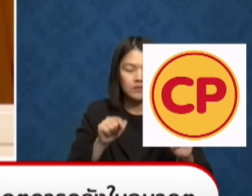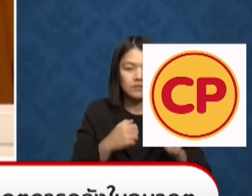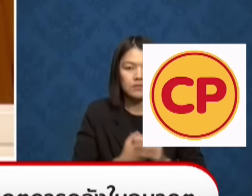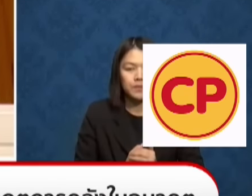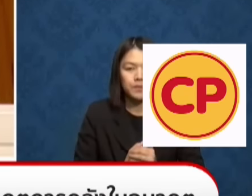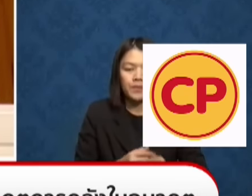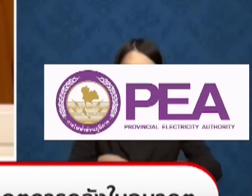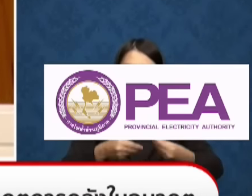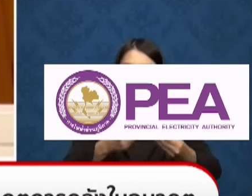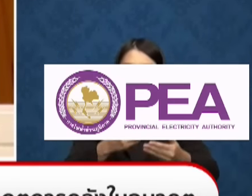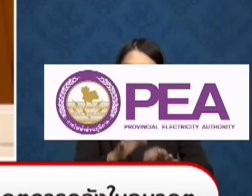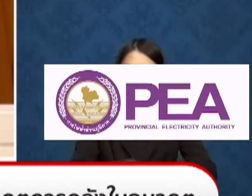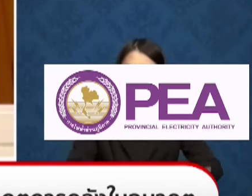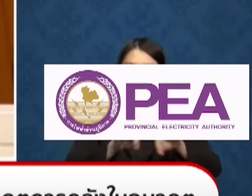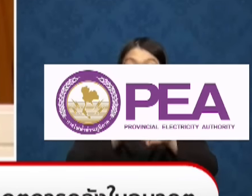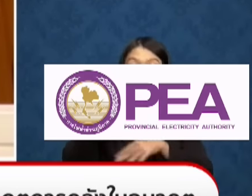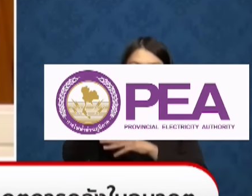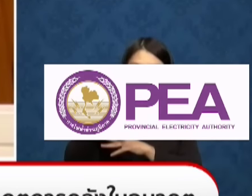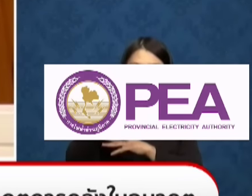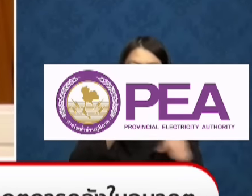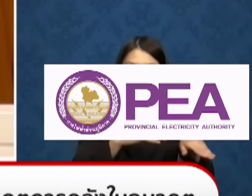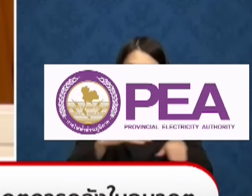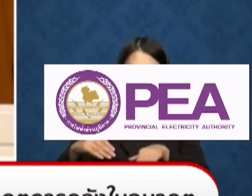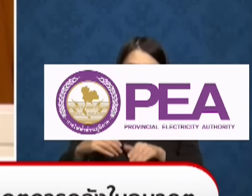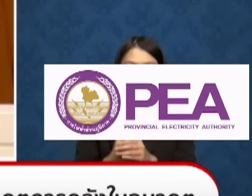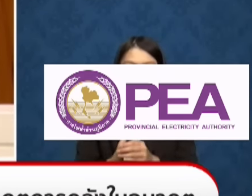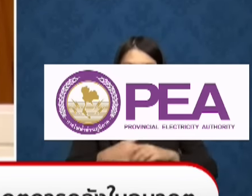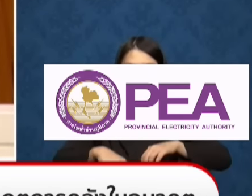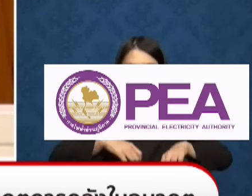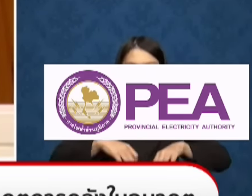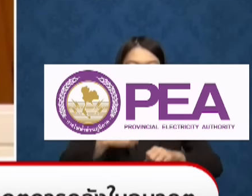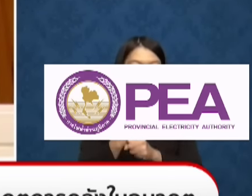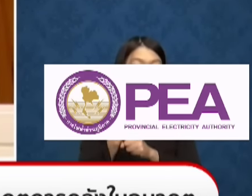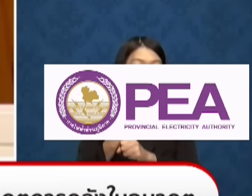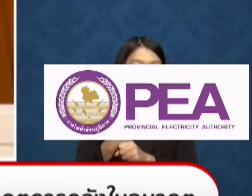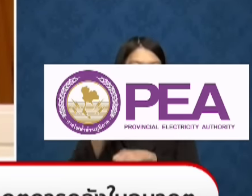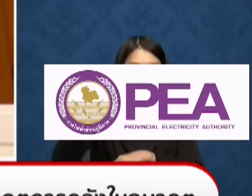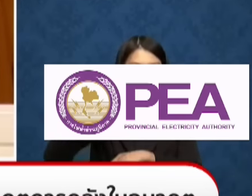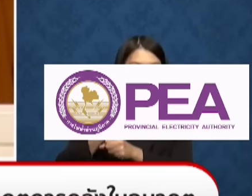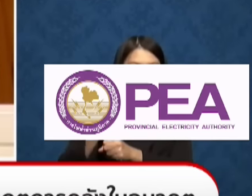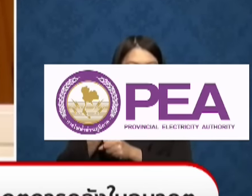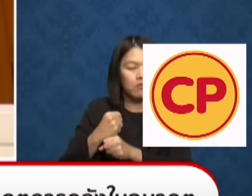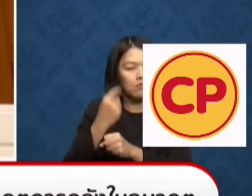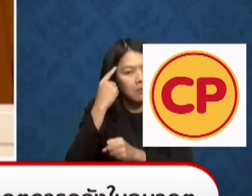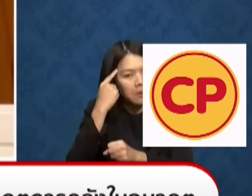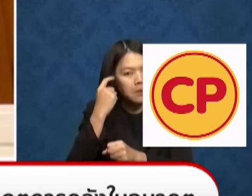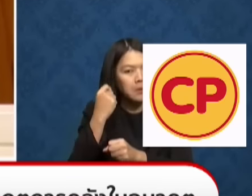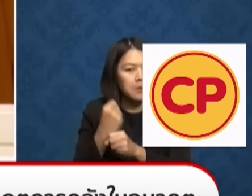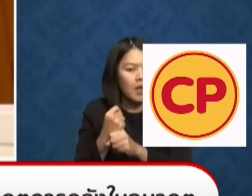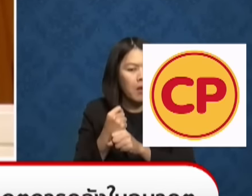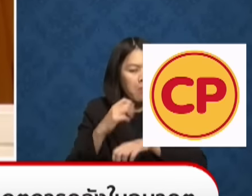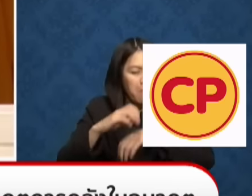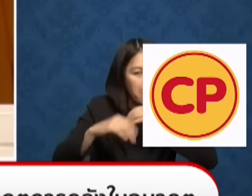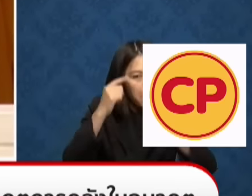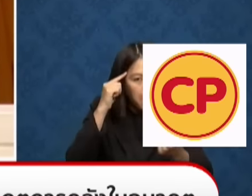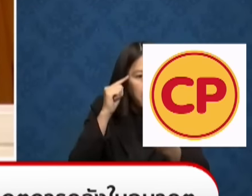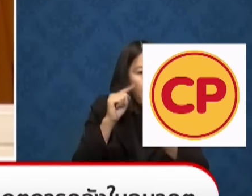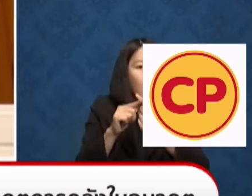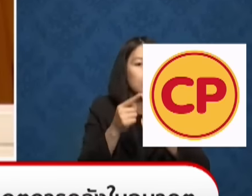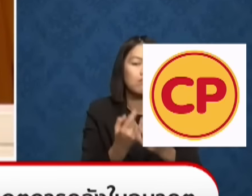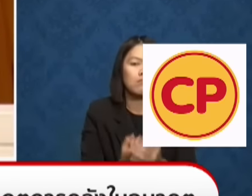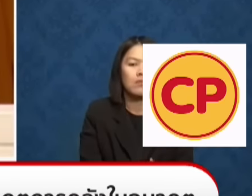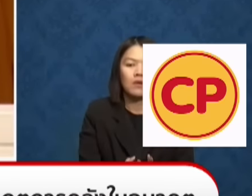ก็เพื่อปรับปรุงระบบไฟฟ้าในโรงเรียนที่ขาดแคลนกระทรวงสาธารณสุขในส่วนการสร้างอาคารทางการแพทย์เอาอย่างนี้เดี๋ยวไปฟังเสียงคุ